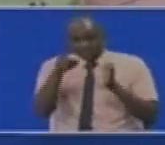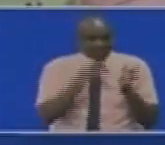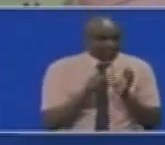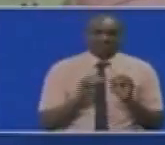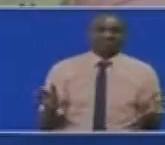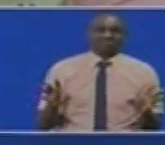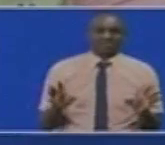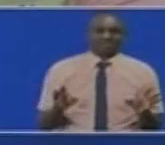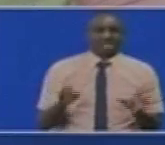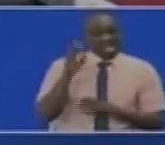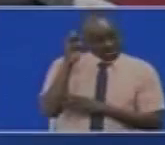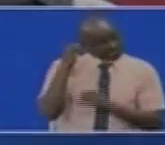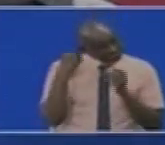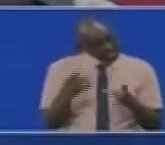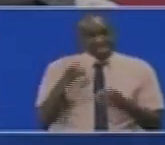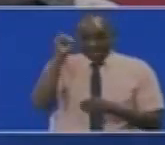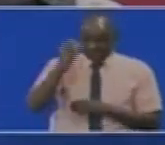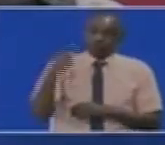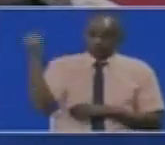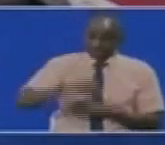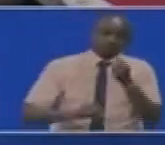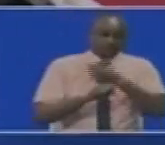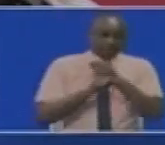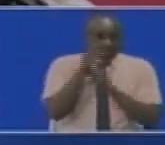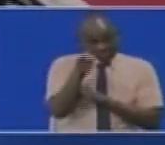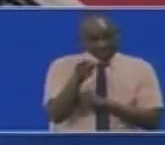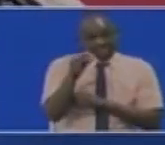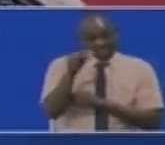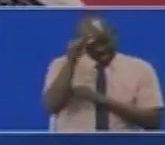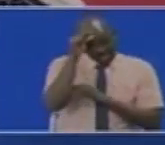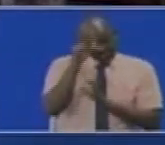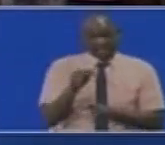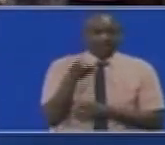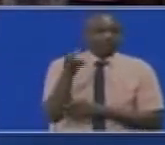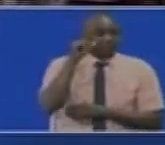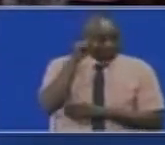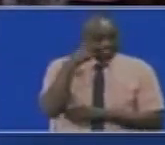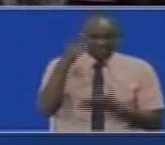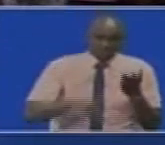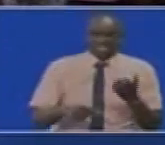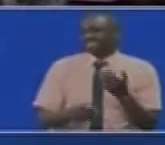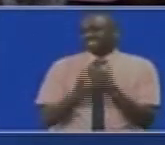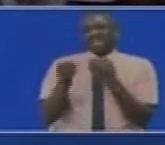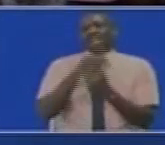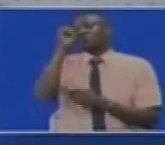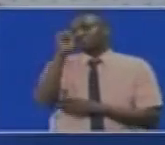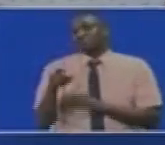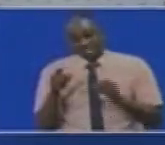Wabunge waliojitokeza kumpiga jeki Gavana Joho pia walikosolewa kwa kujali maslahi ya wanasiasa kuliko